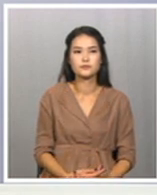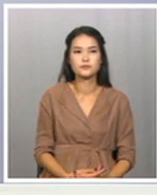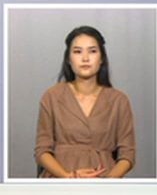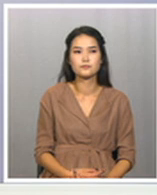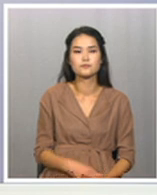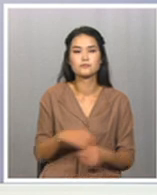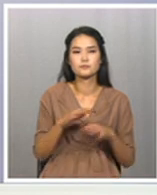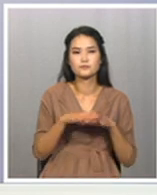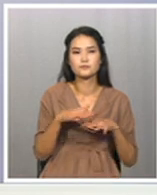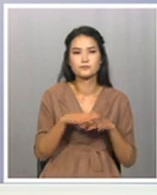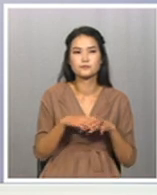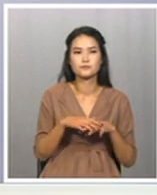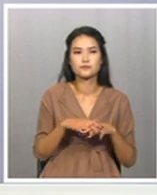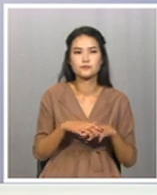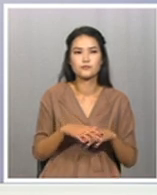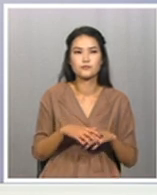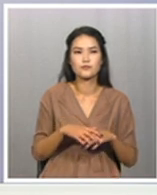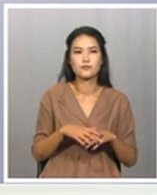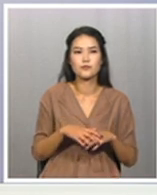Шешуі.